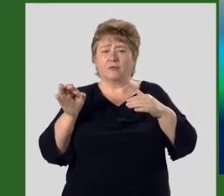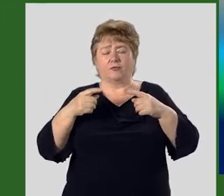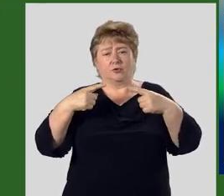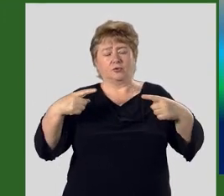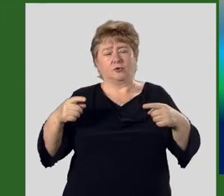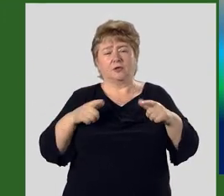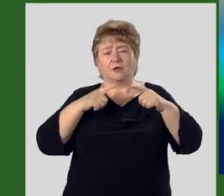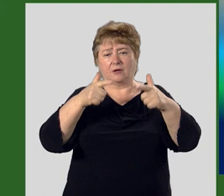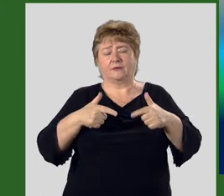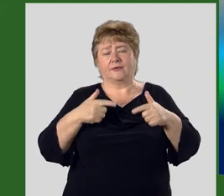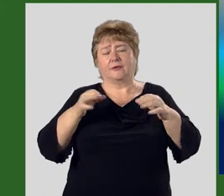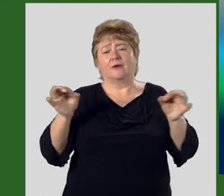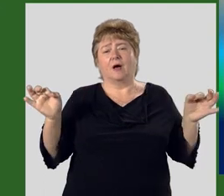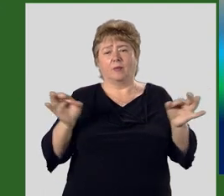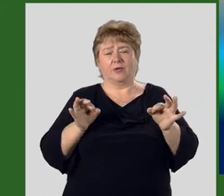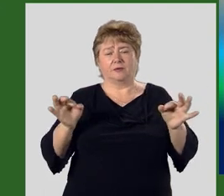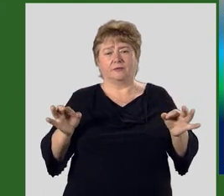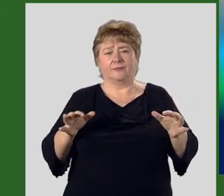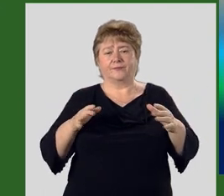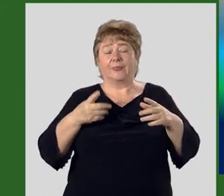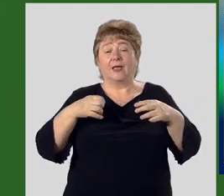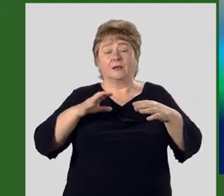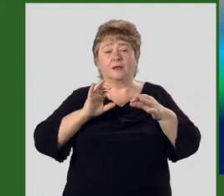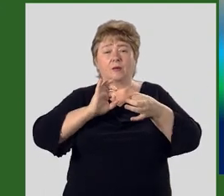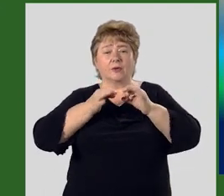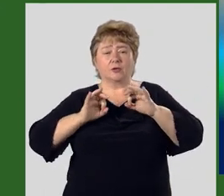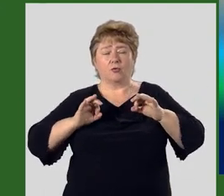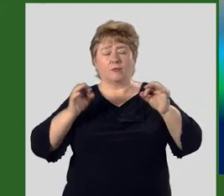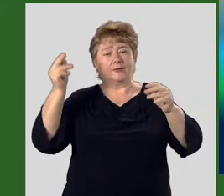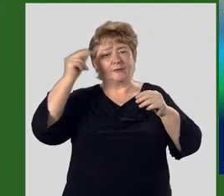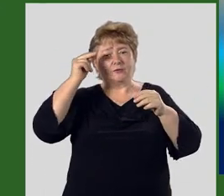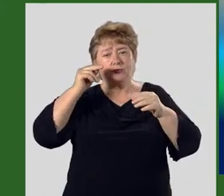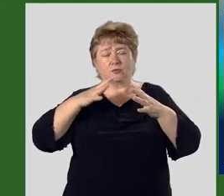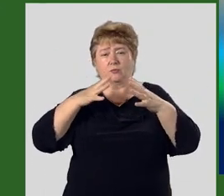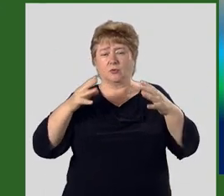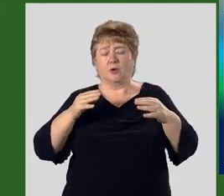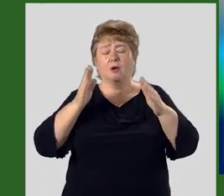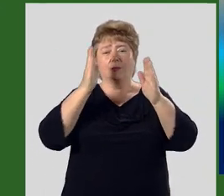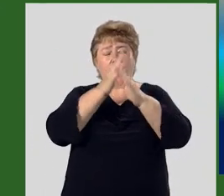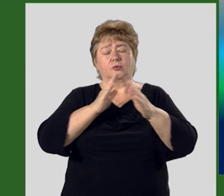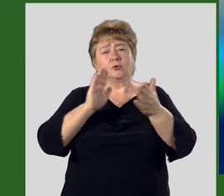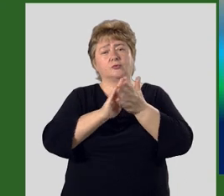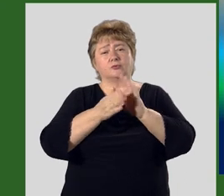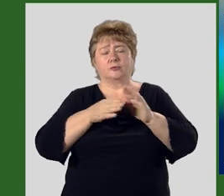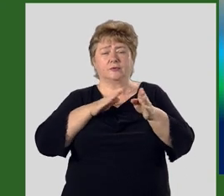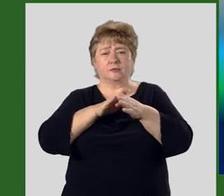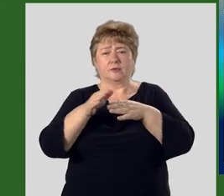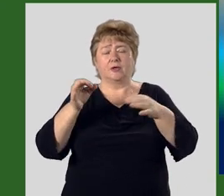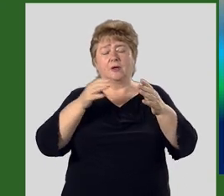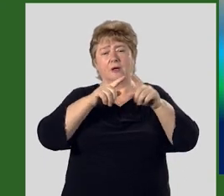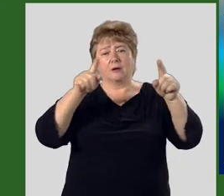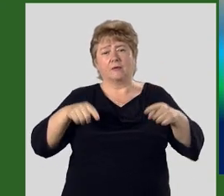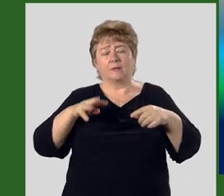и других географических объектов. Для более подробного изучения природных условий используют